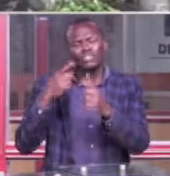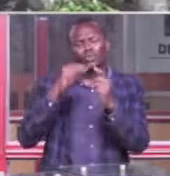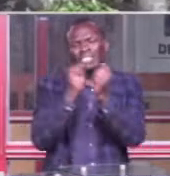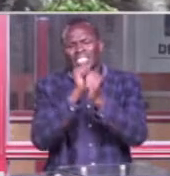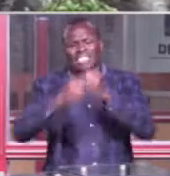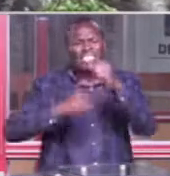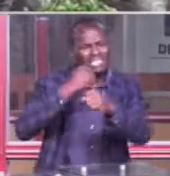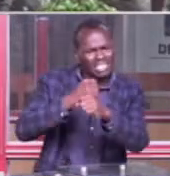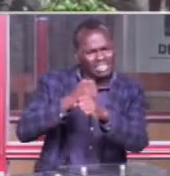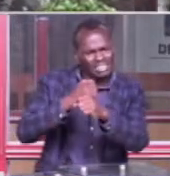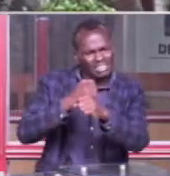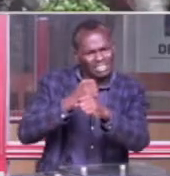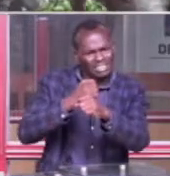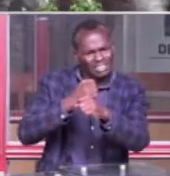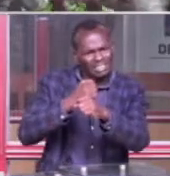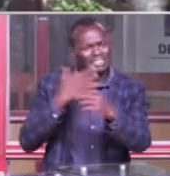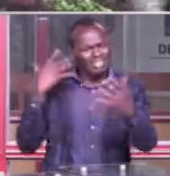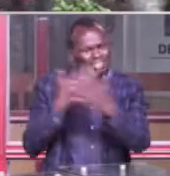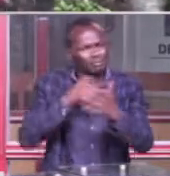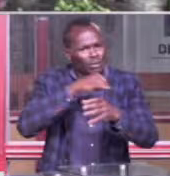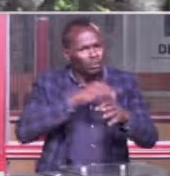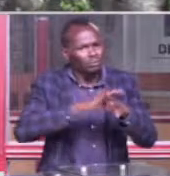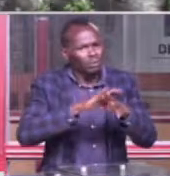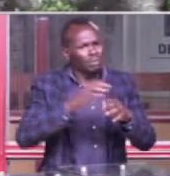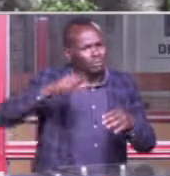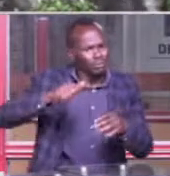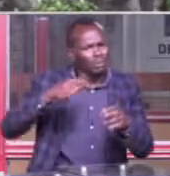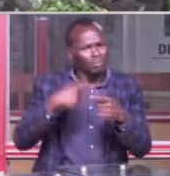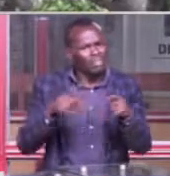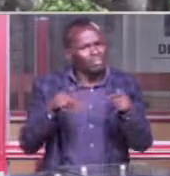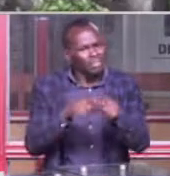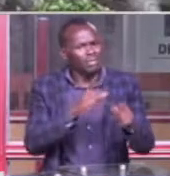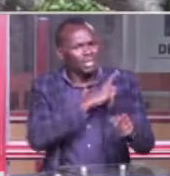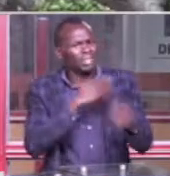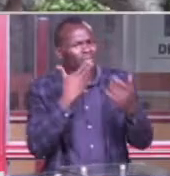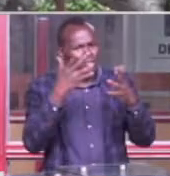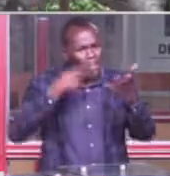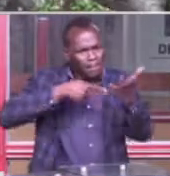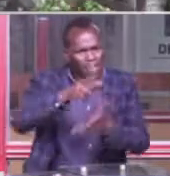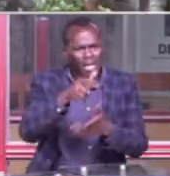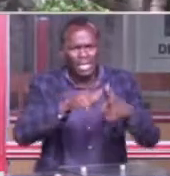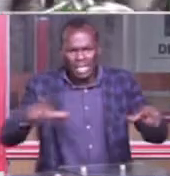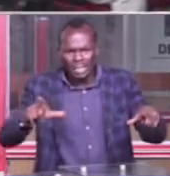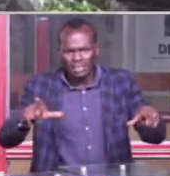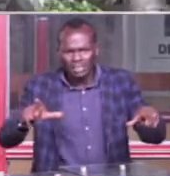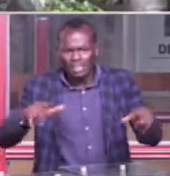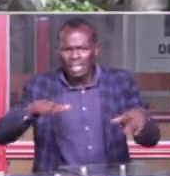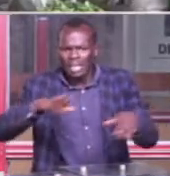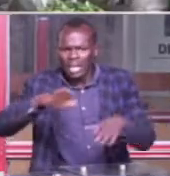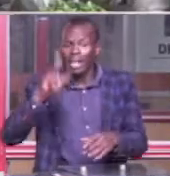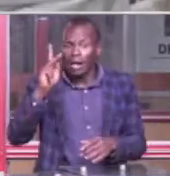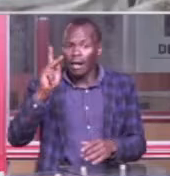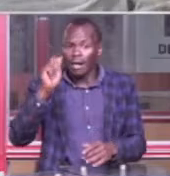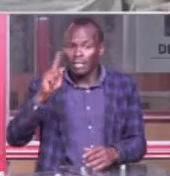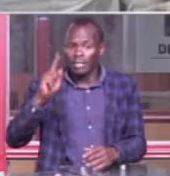kazinga okwata bayitayo nasana kazinga saidi z'egganda eyo nezimbamu